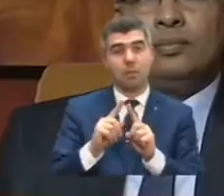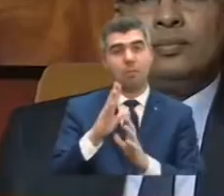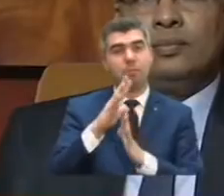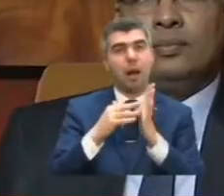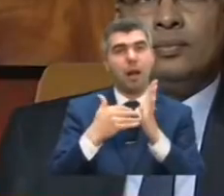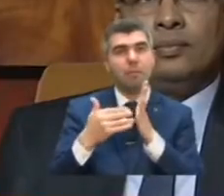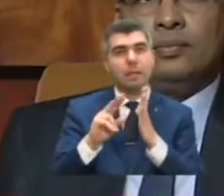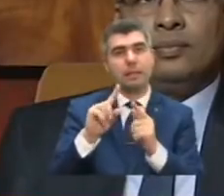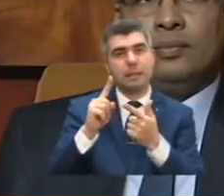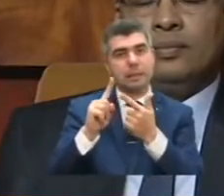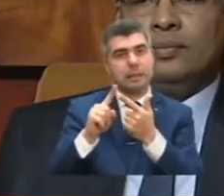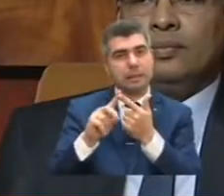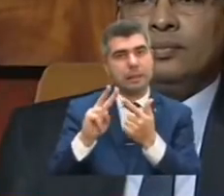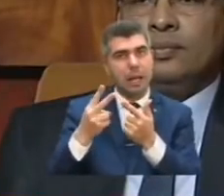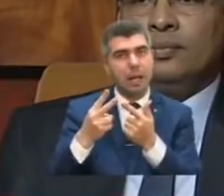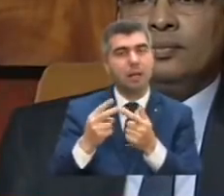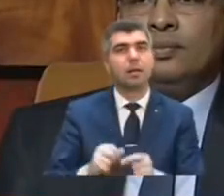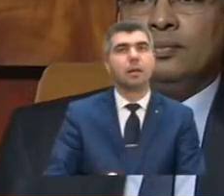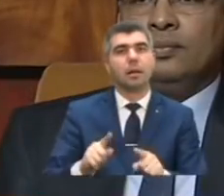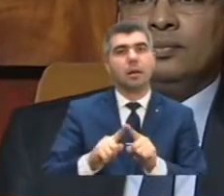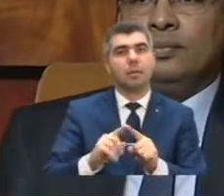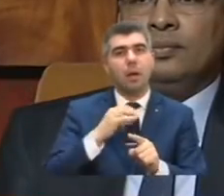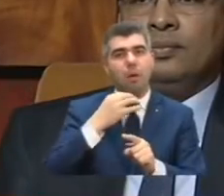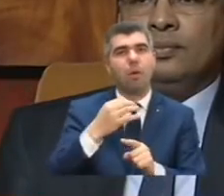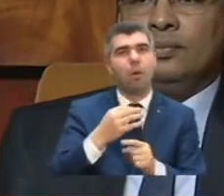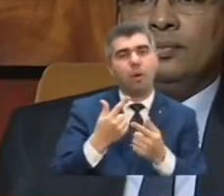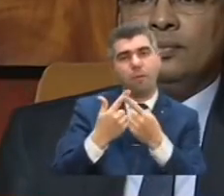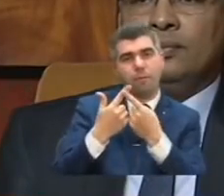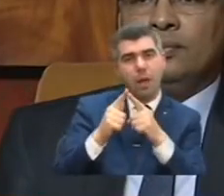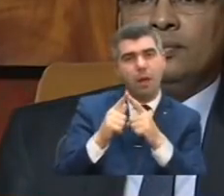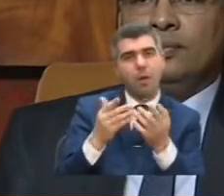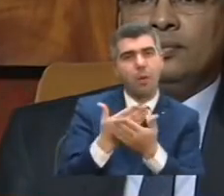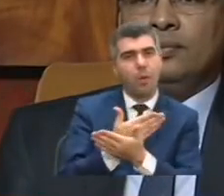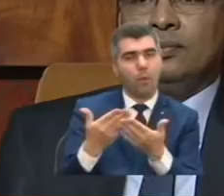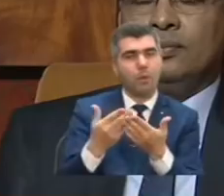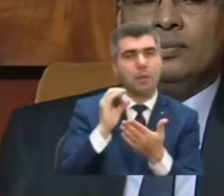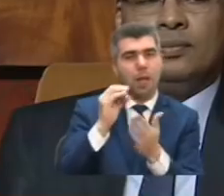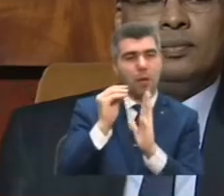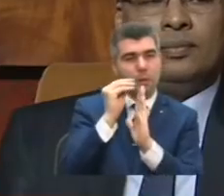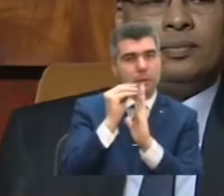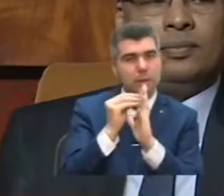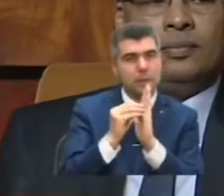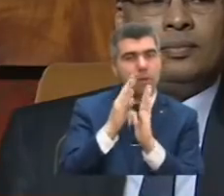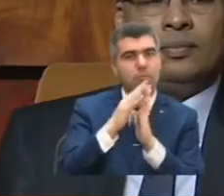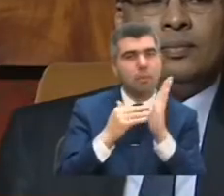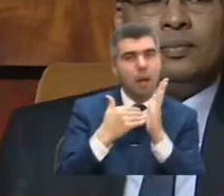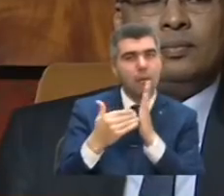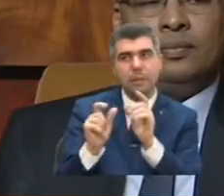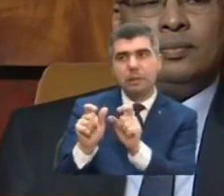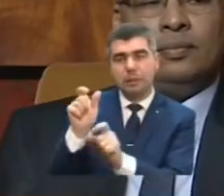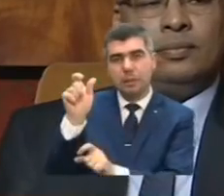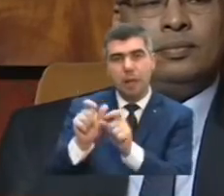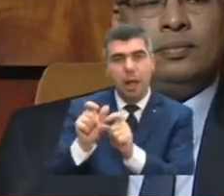القروية نتمن البعد السوسيو اقتصادي خاصة الأثر الإيجابية لهذا البرنامج على الساكنة وعلى